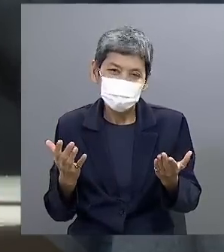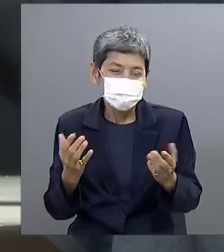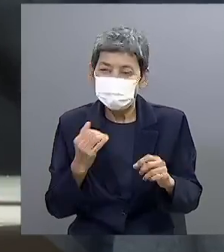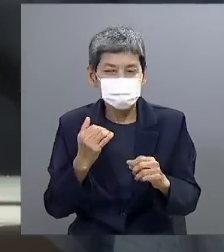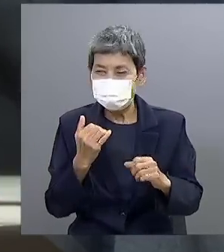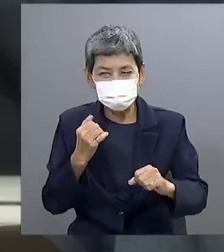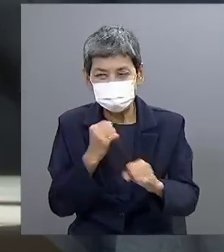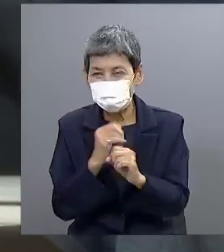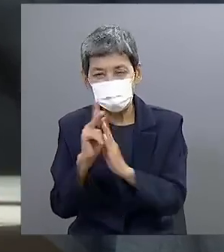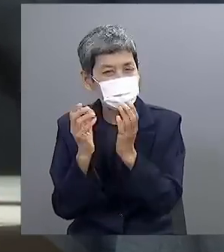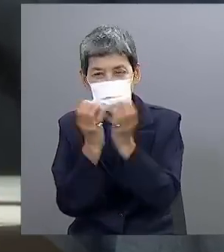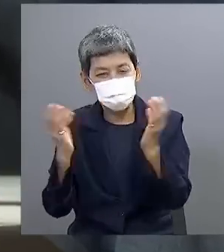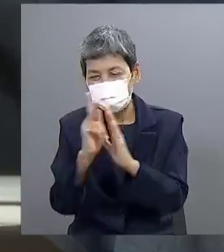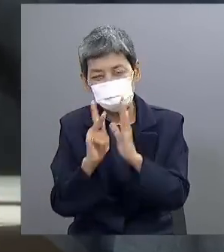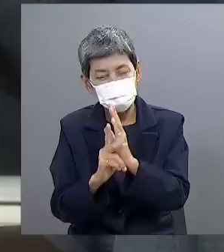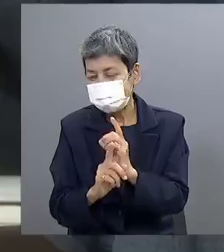รมนูญและกฎหมายที่เกี่ยวข้อง